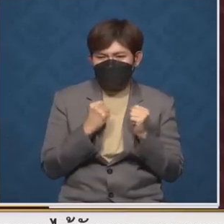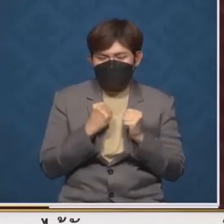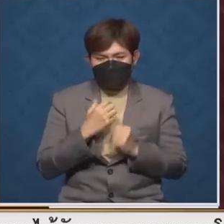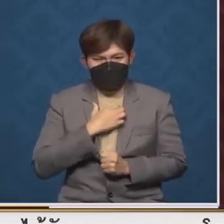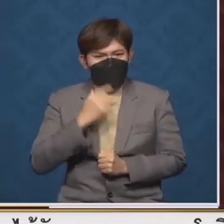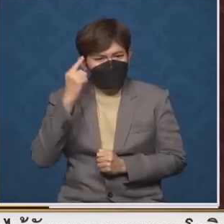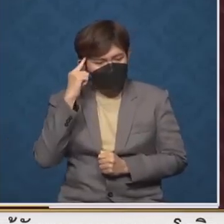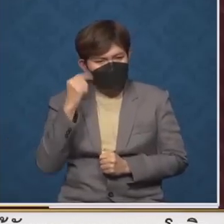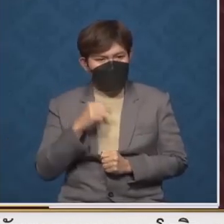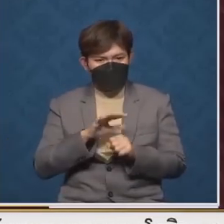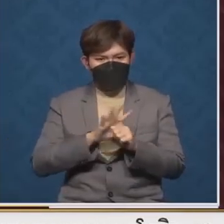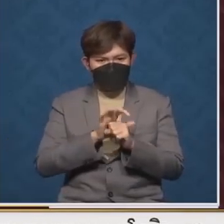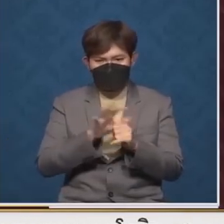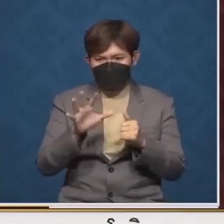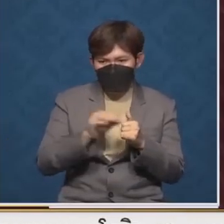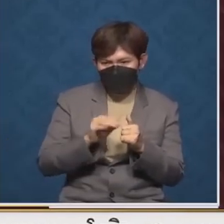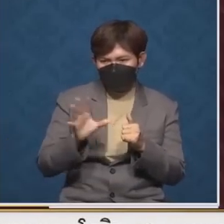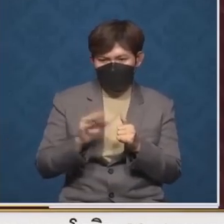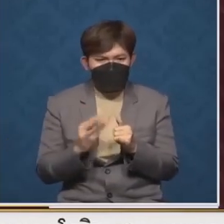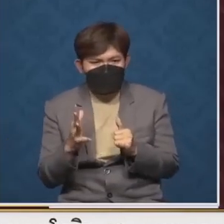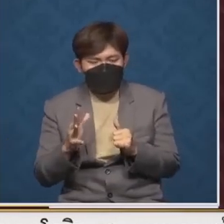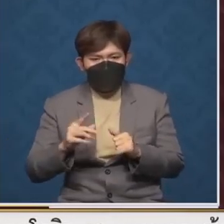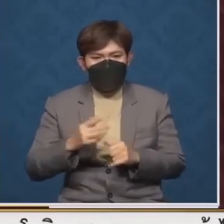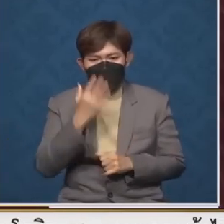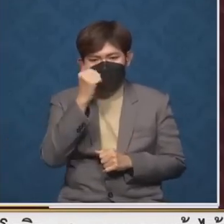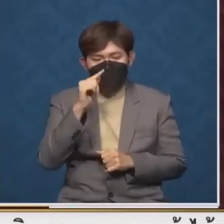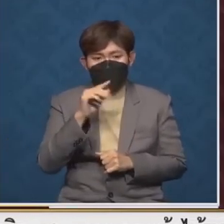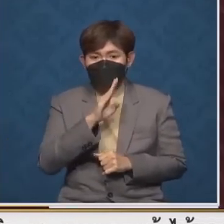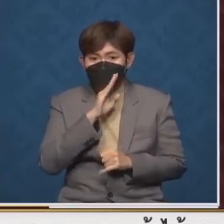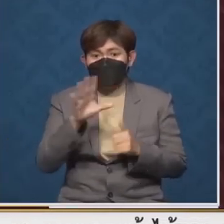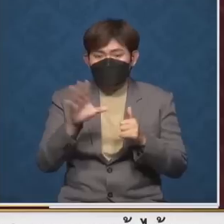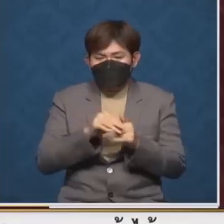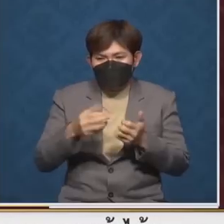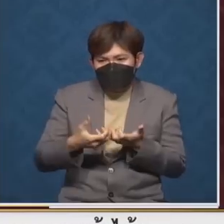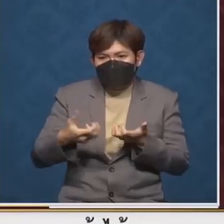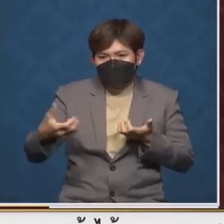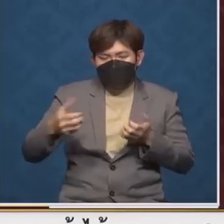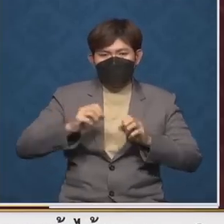วิดจะได้ปองกันตัวจะได้ใหยกออก แยกออกจากคนอื่น